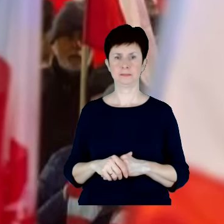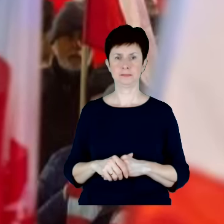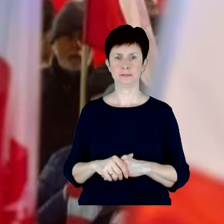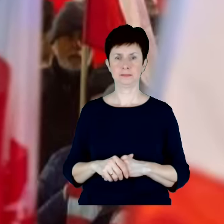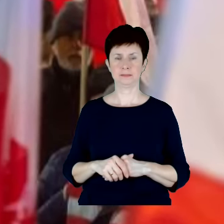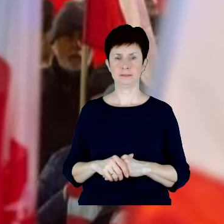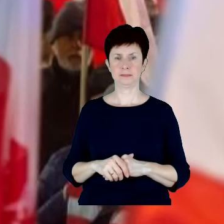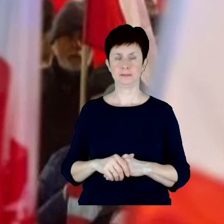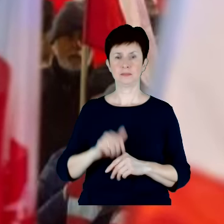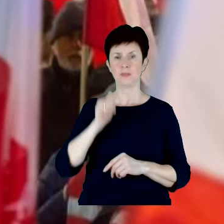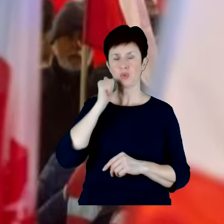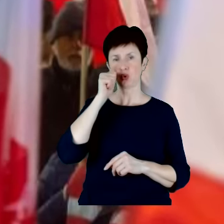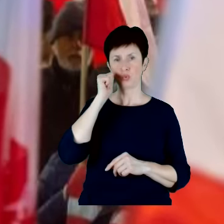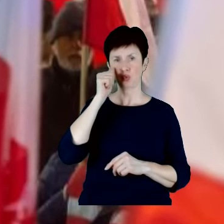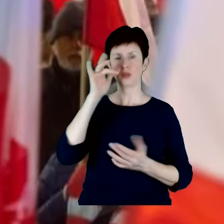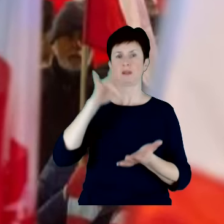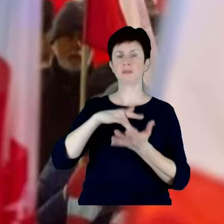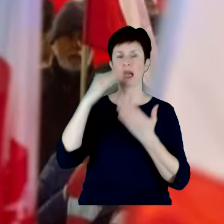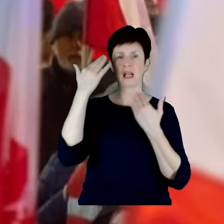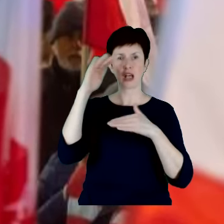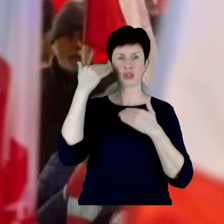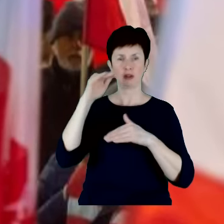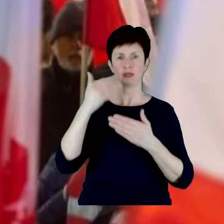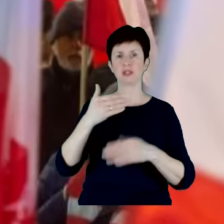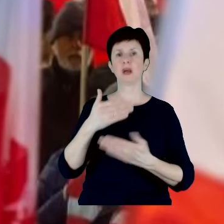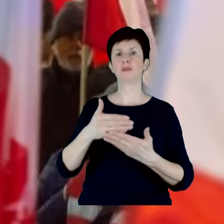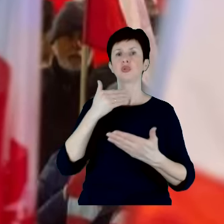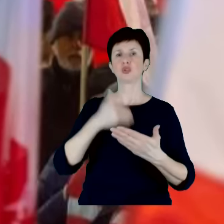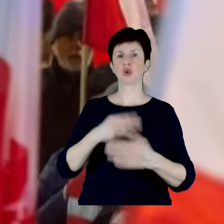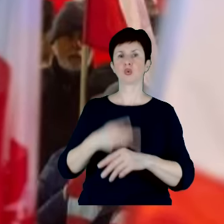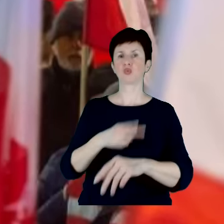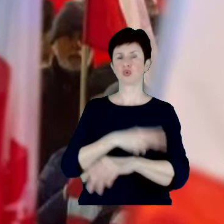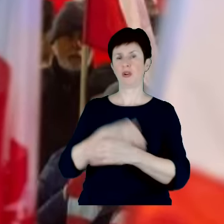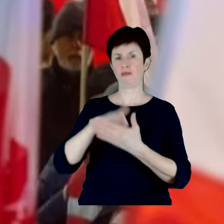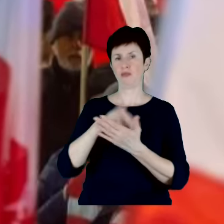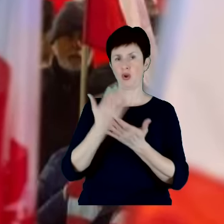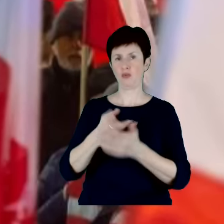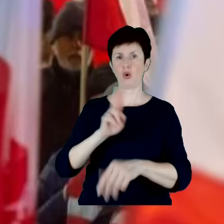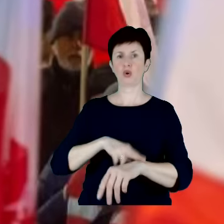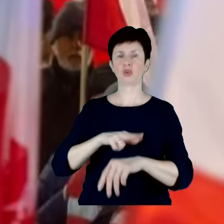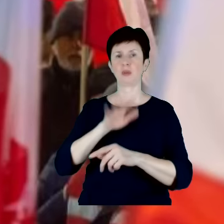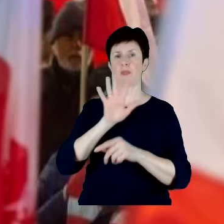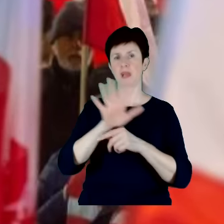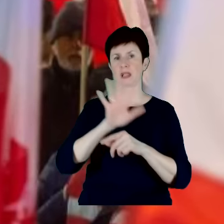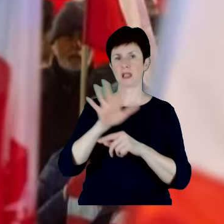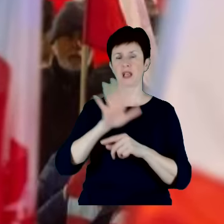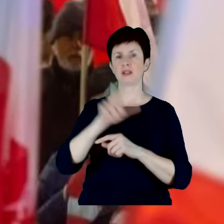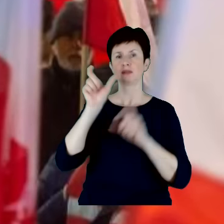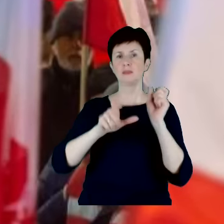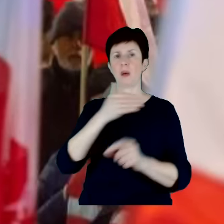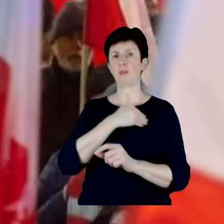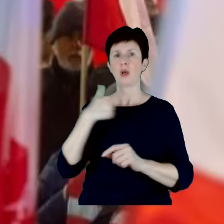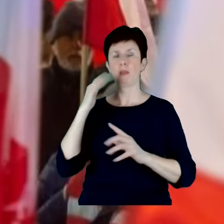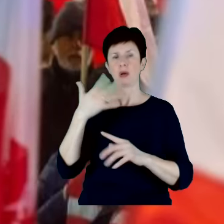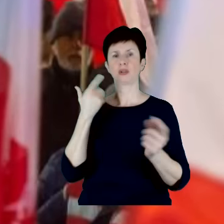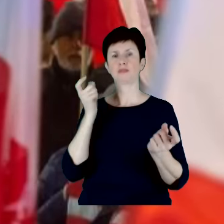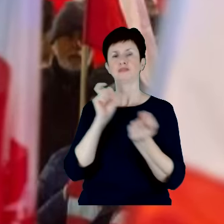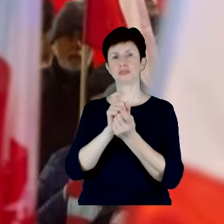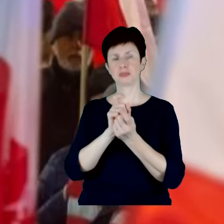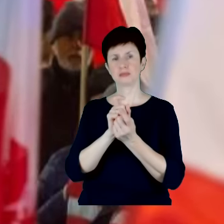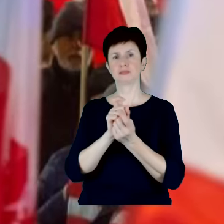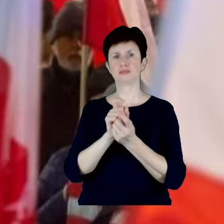Jutro w Katowicach przed Urzędem Wojewódzkim o godzinie 15 Polacy będą protestować przeciwko łamaniu